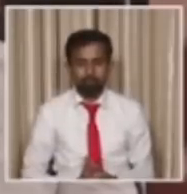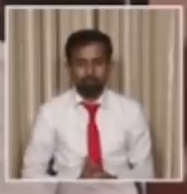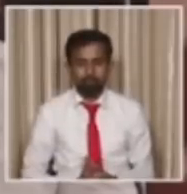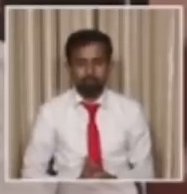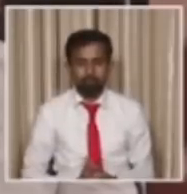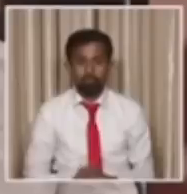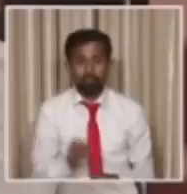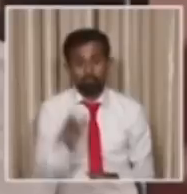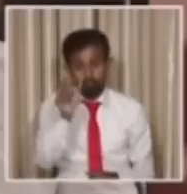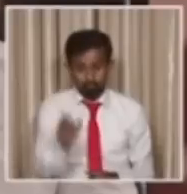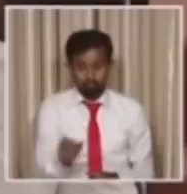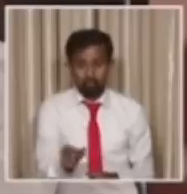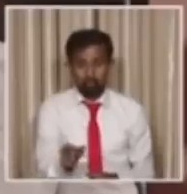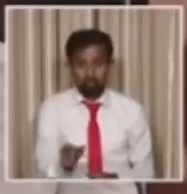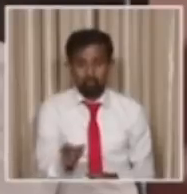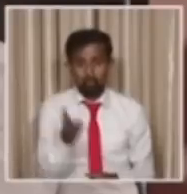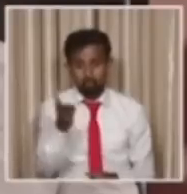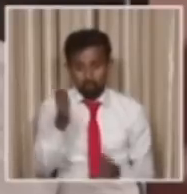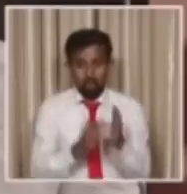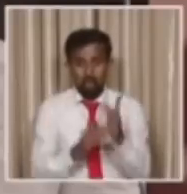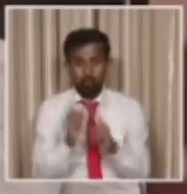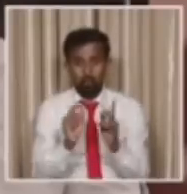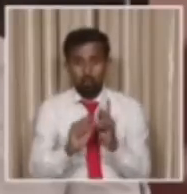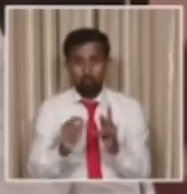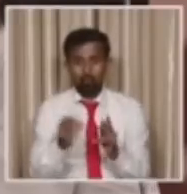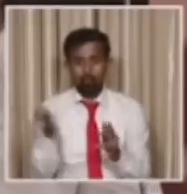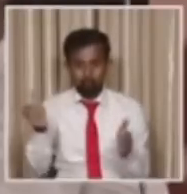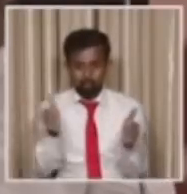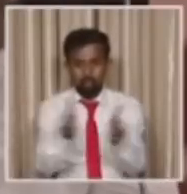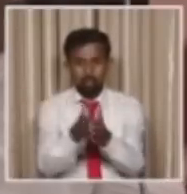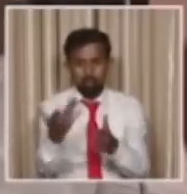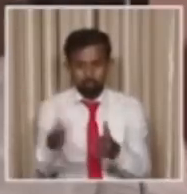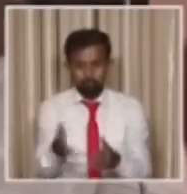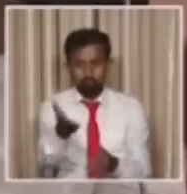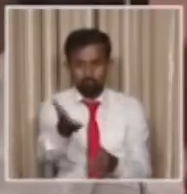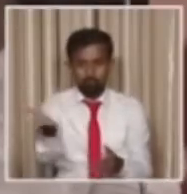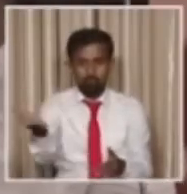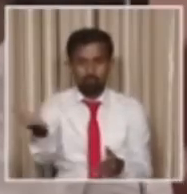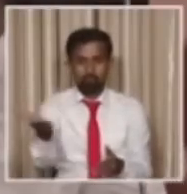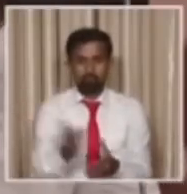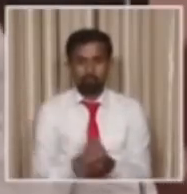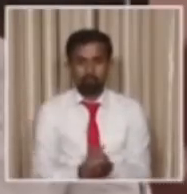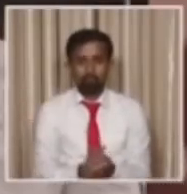ඔයිති ඔබතුමත් ඔය අමාත්‍යංශයේ ඔය කට්ටිය එක්ක හිටියානේ. හරි,